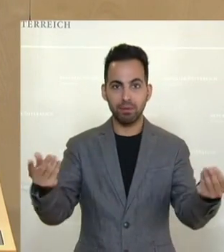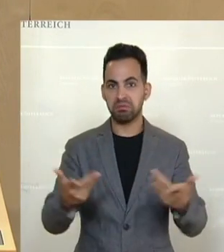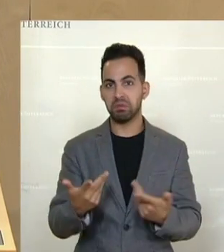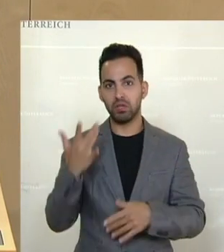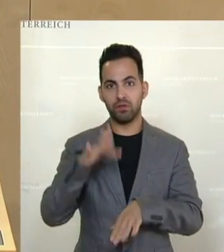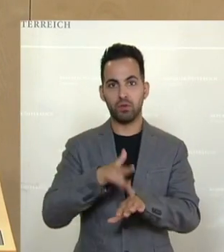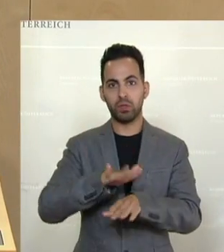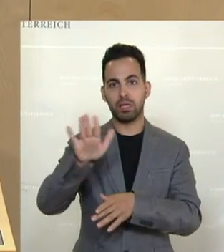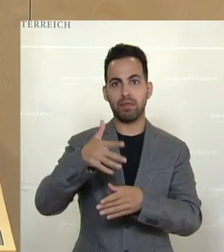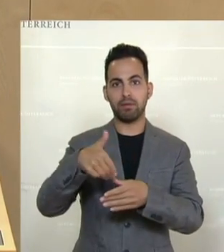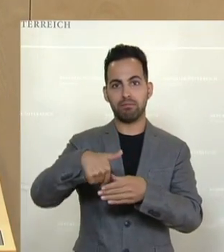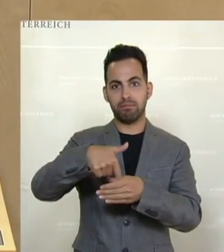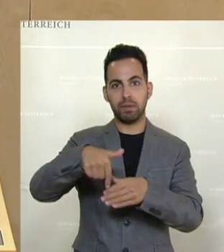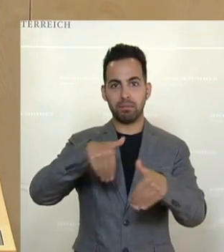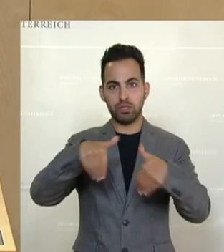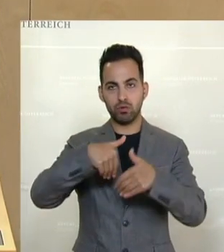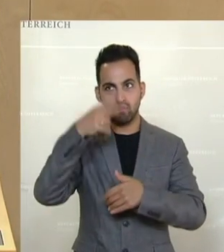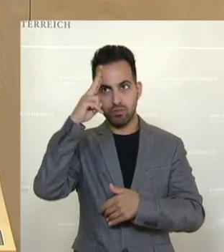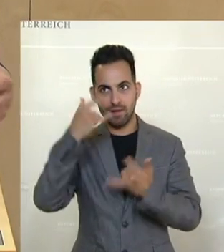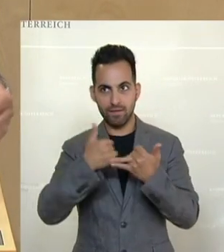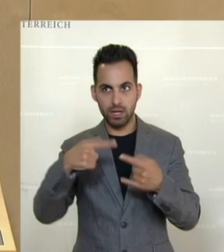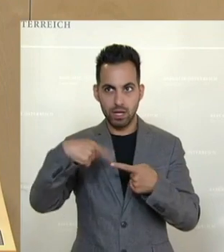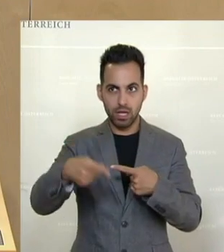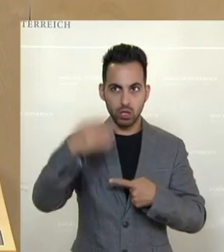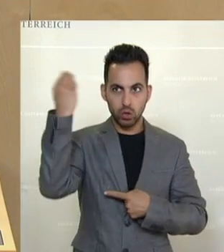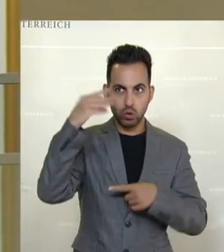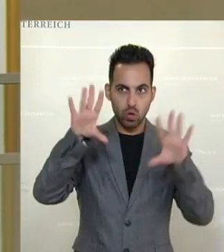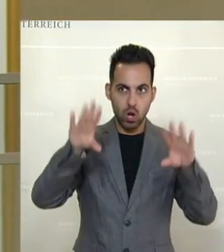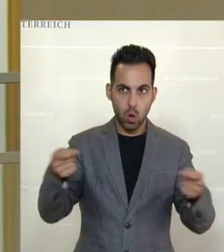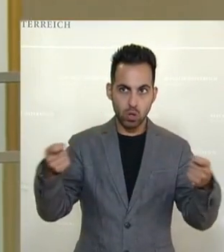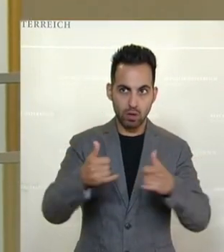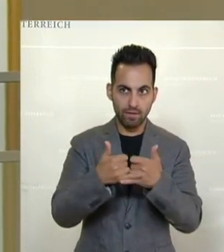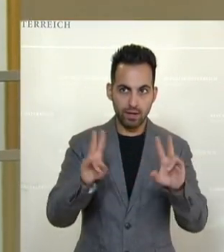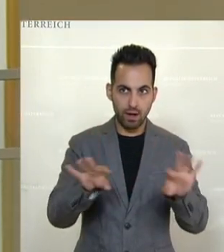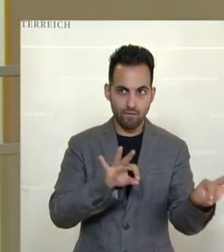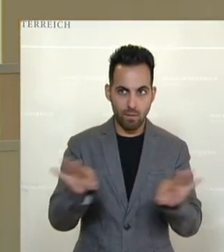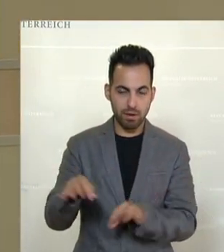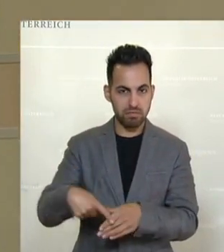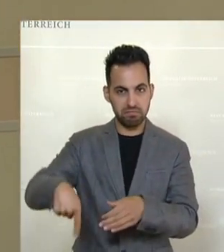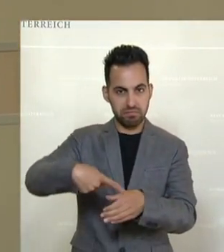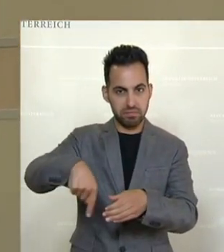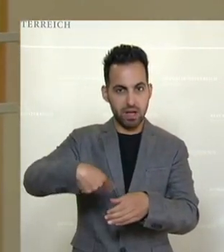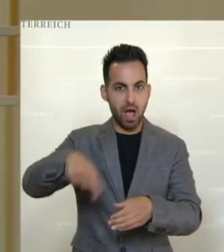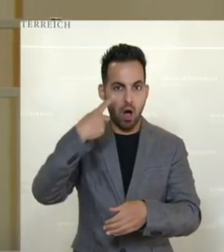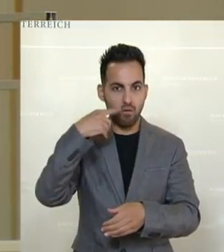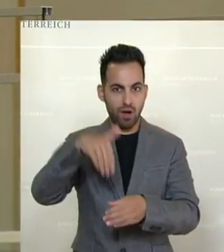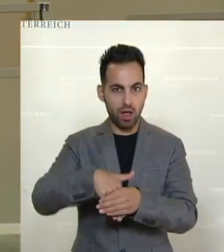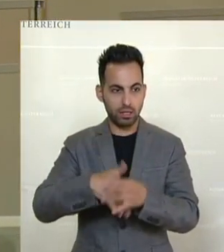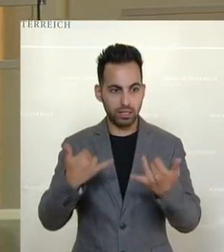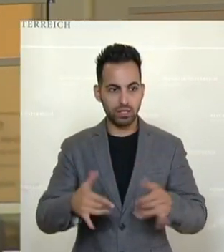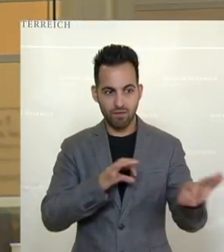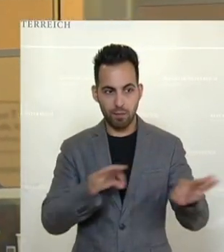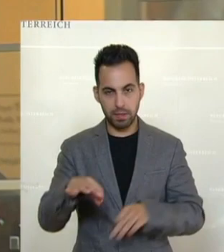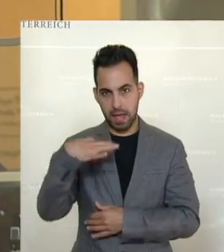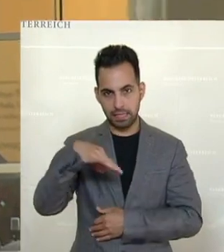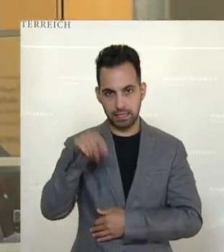Ihrem Ministerium daran, wie können wir den nächsten Schullockdown vorbereiten, wie können wir diesen Schullockdown überwinden.